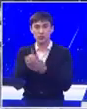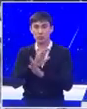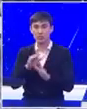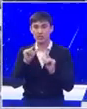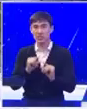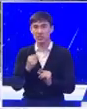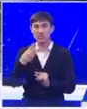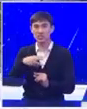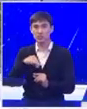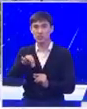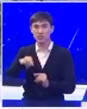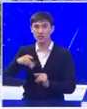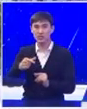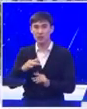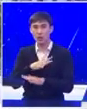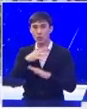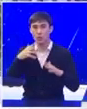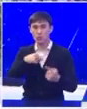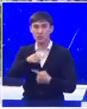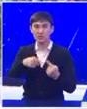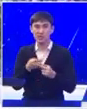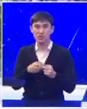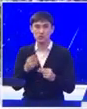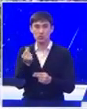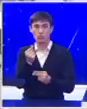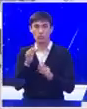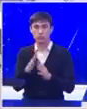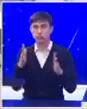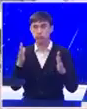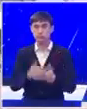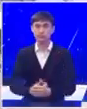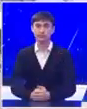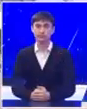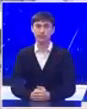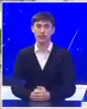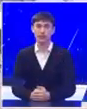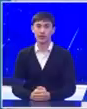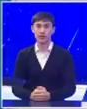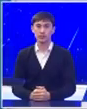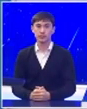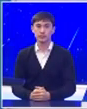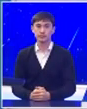ниже 30 миллионов тенге. И для многих предпринимателей эта сумма оказалась неподъемной.